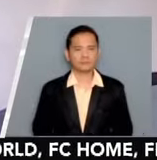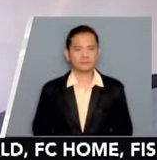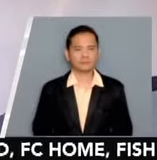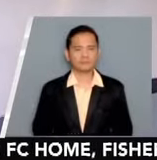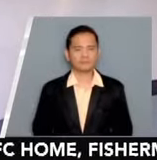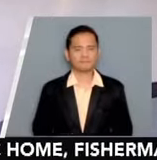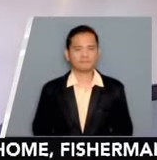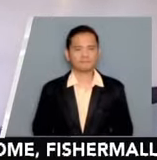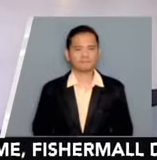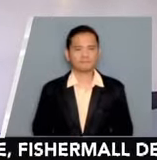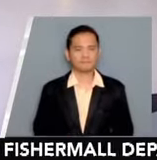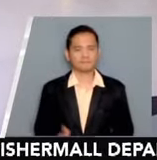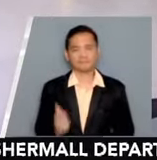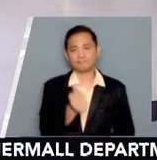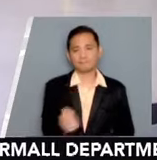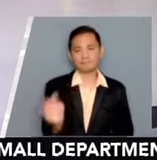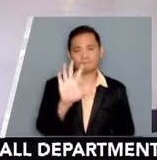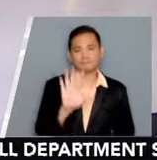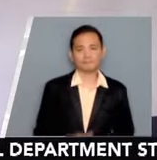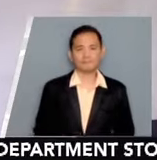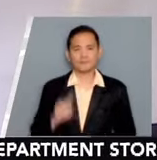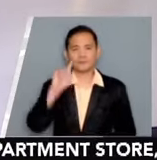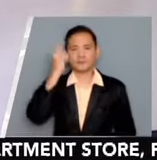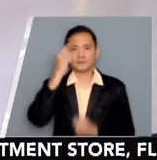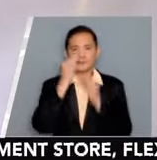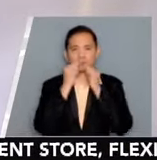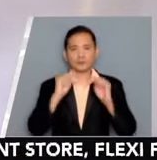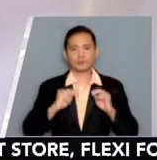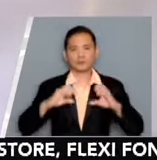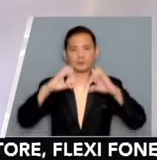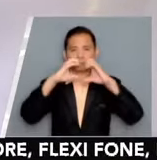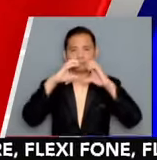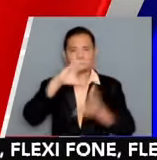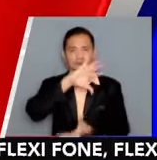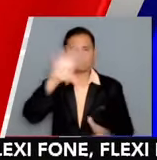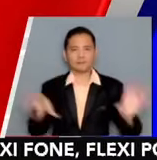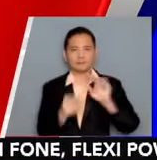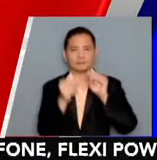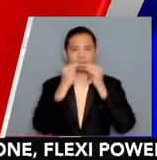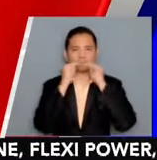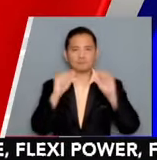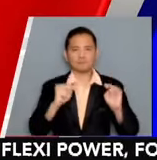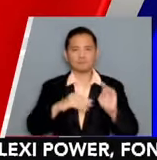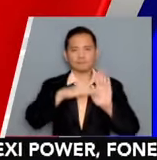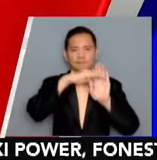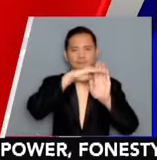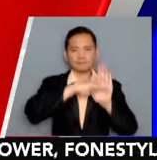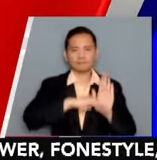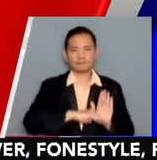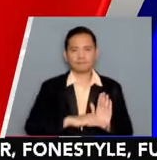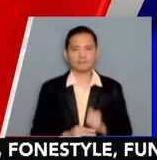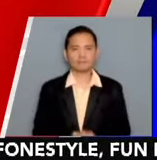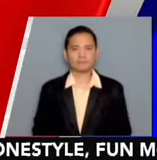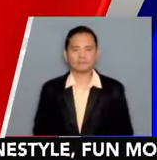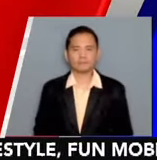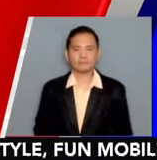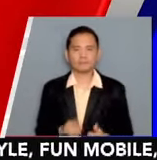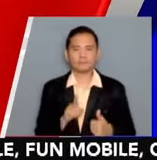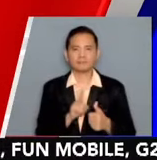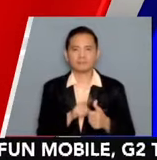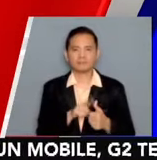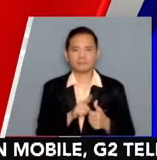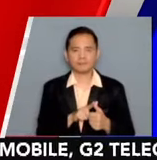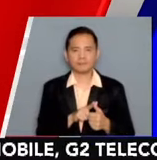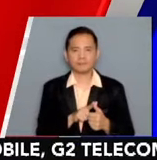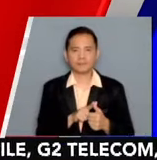Magandang umaga, narito na mga unang balitang hatid ng GMA Integrated News. Kabilang dalawang Pinoy sa mahigit 35 sugatan